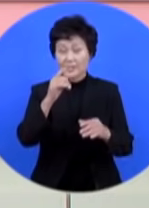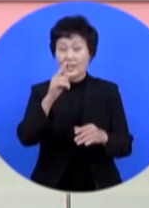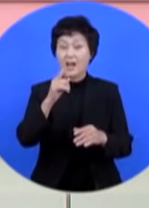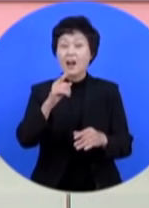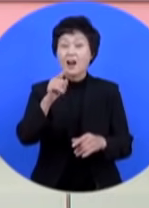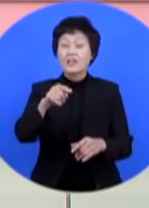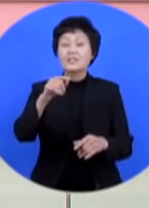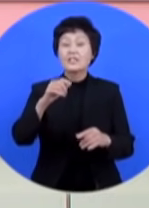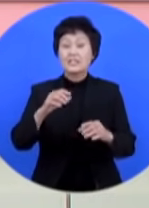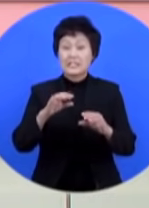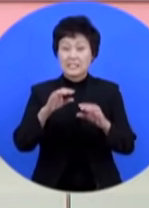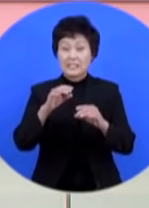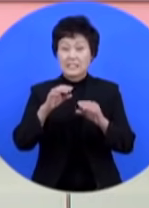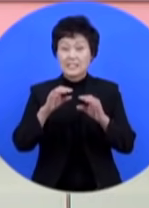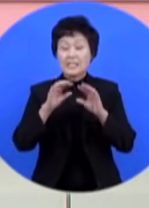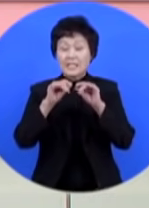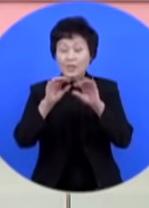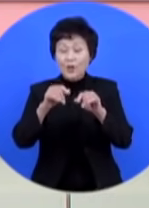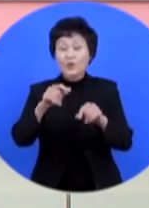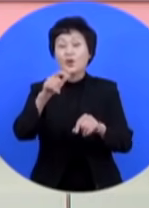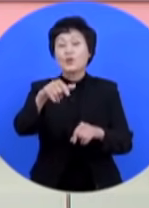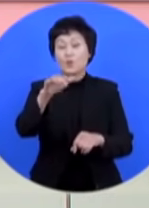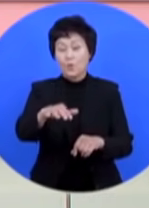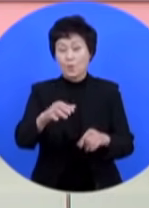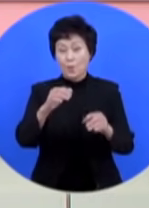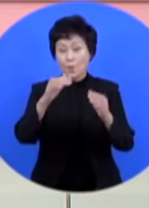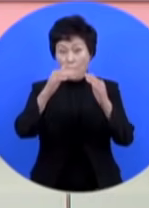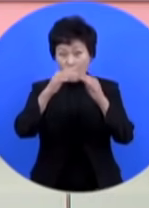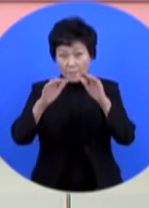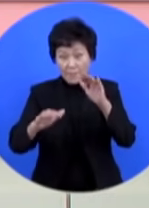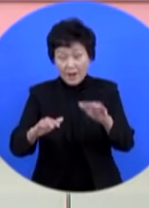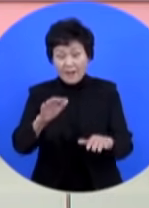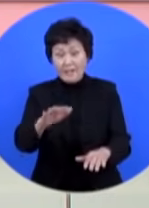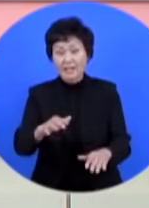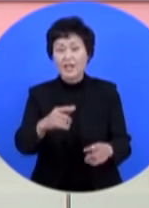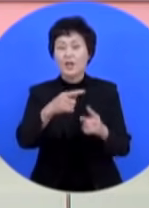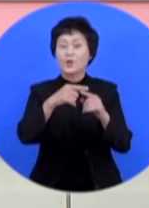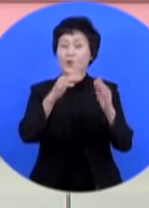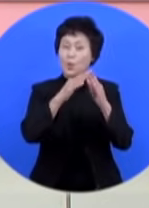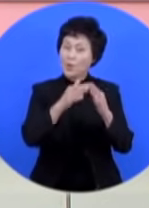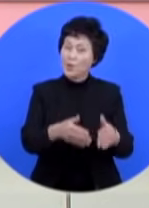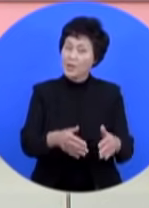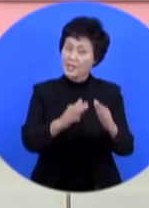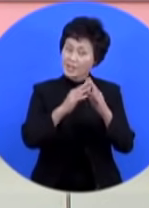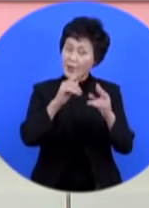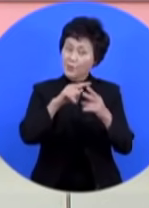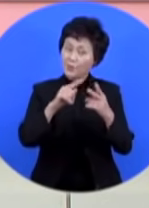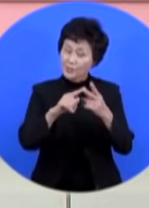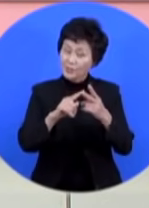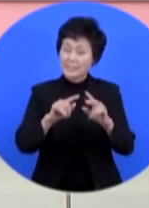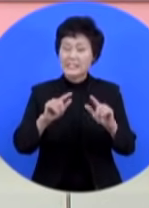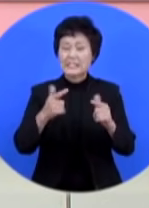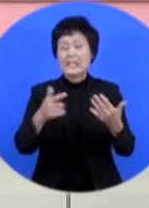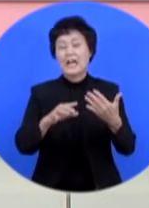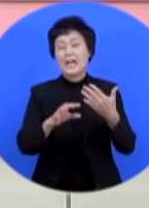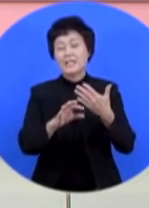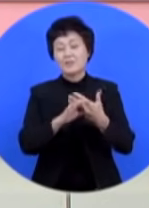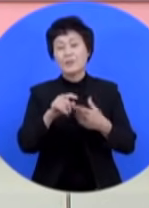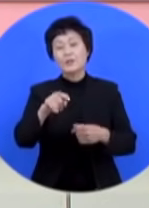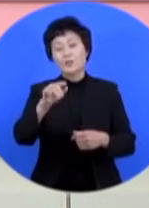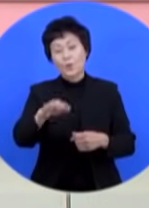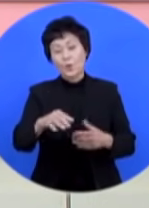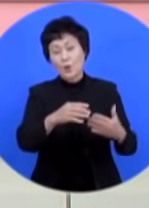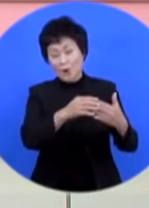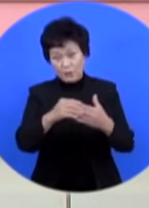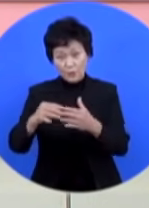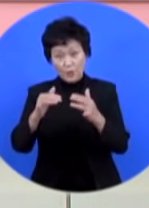마을에 교회를 세우든지 아니면은 지금 그 원주민 교회 지도자들을 훈련시키는 예.